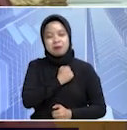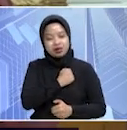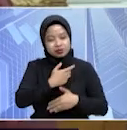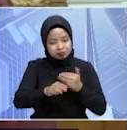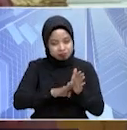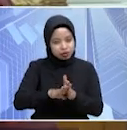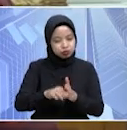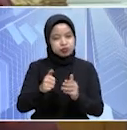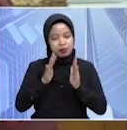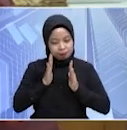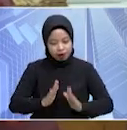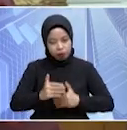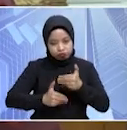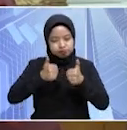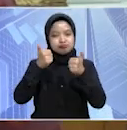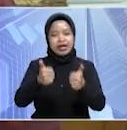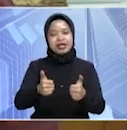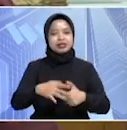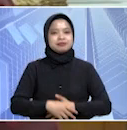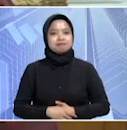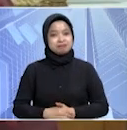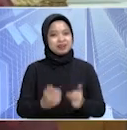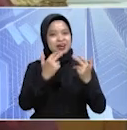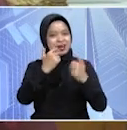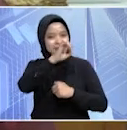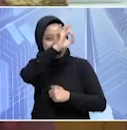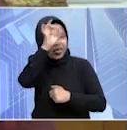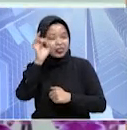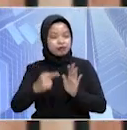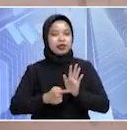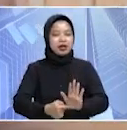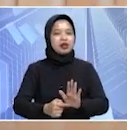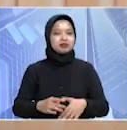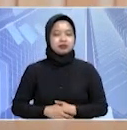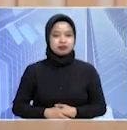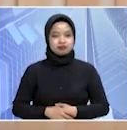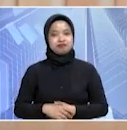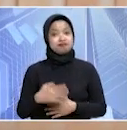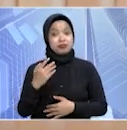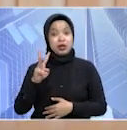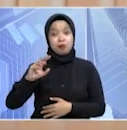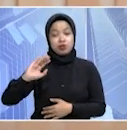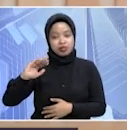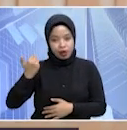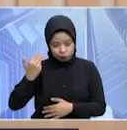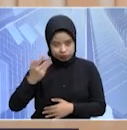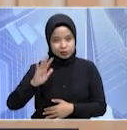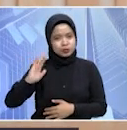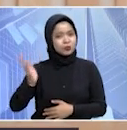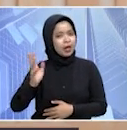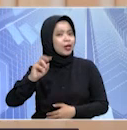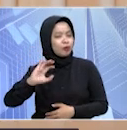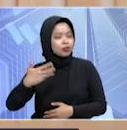lebih maju, berperilaku lebih baik, dan tentunya makin kreatif dalam tayangan-tayangan. 30 tahun sudah, MNC TV